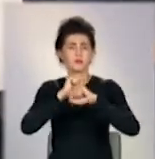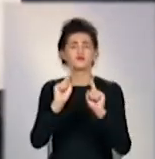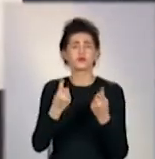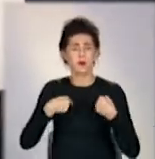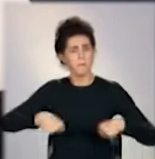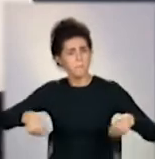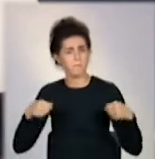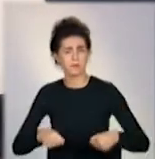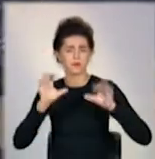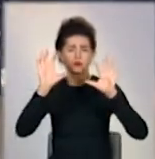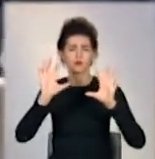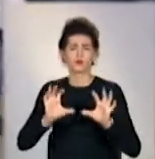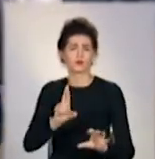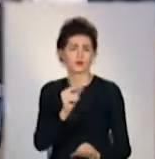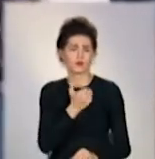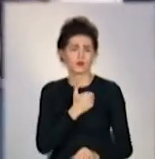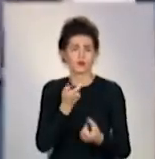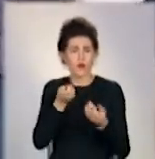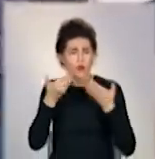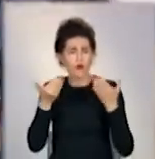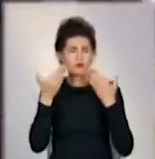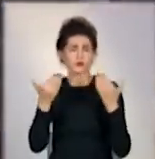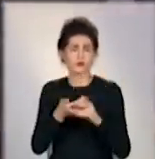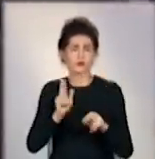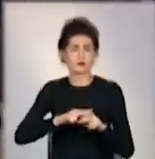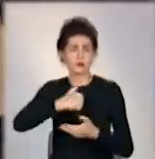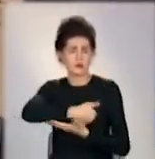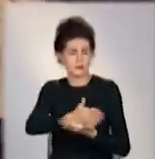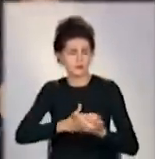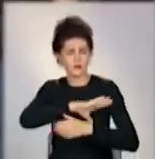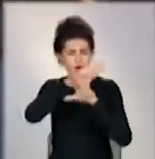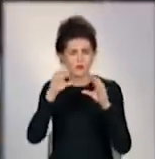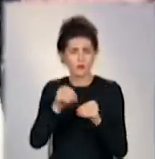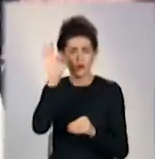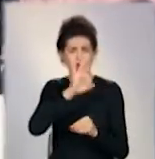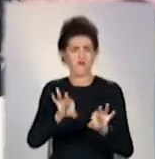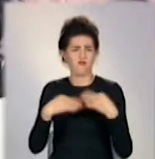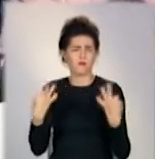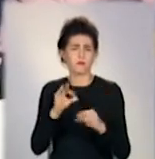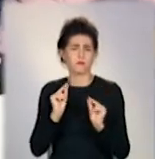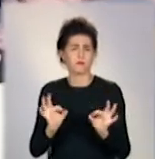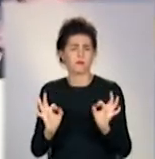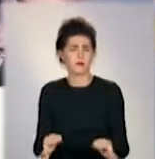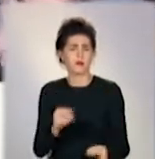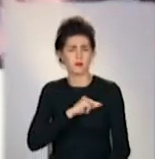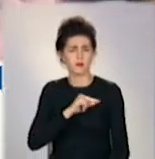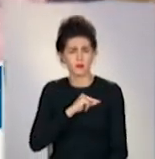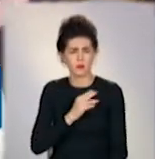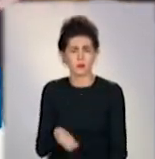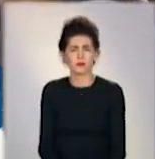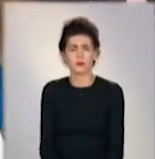на працю. Вимагає спрощеної системи оподаткування та скасувати фіскалізацію. Допустимо, у вас сколько-то